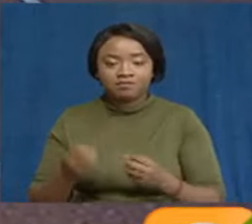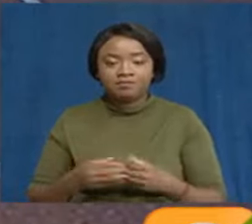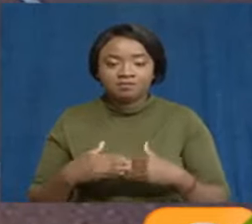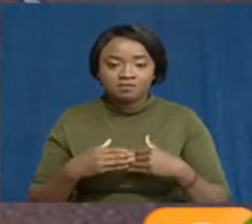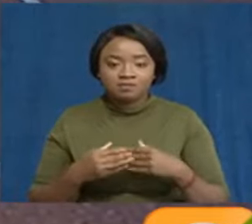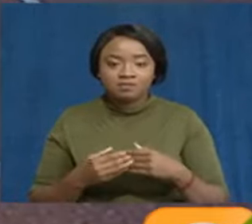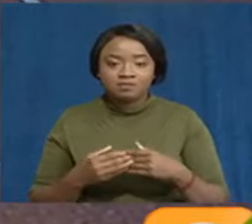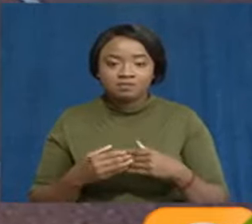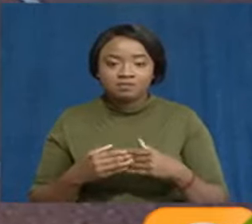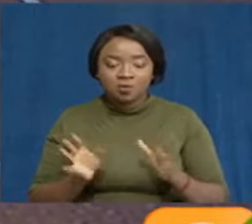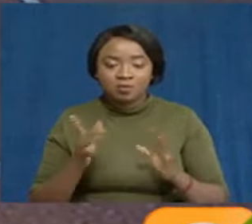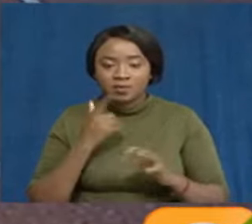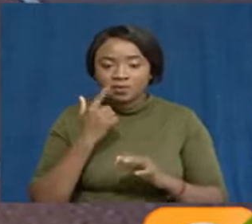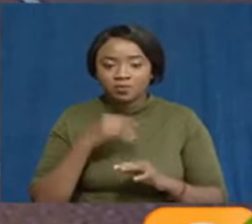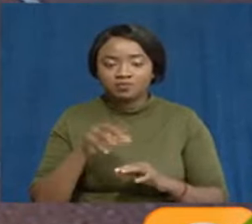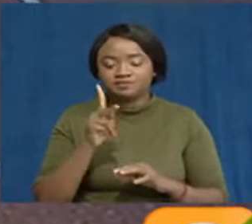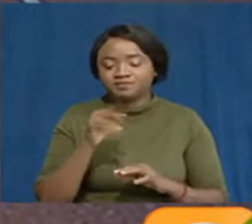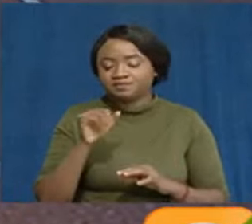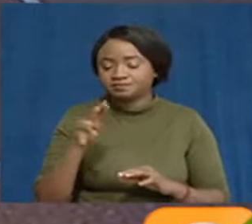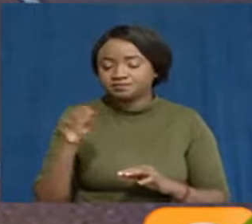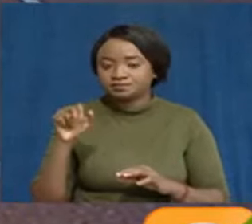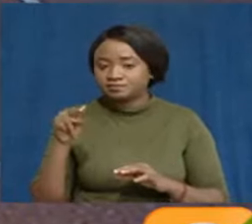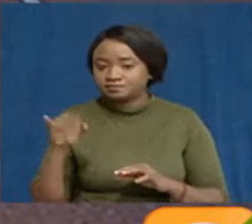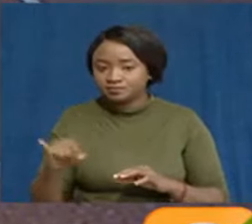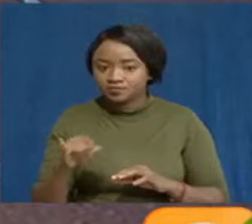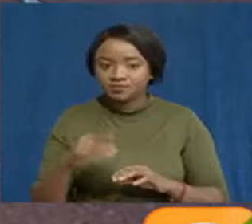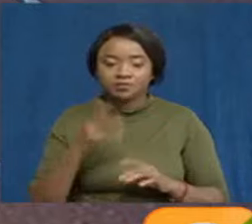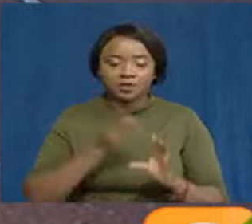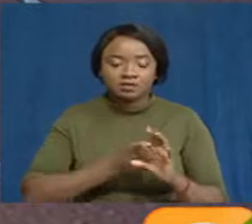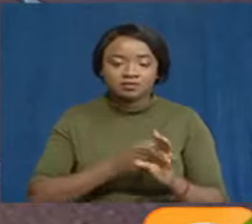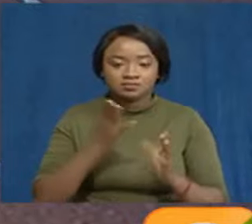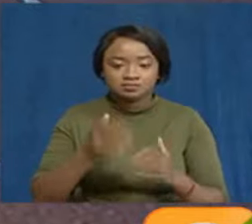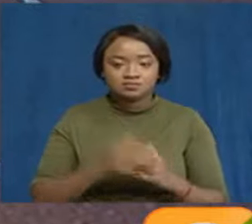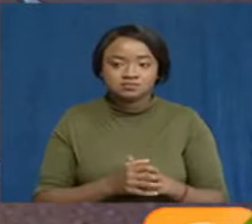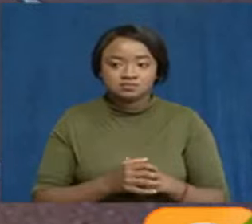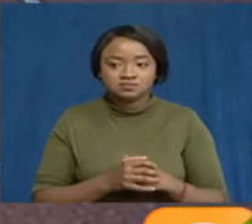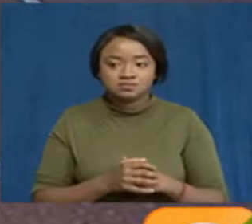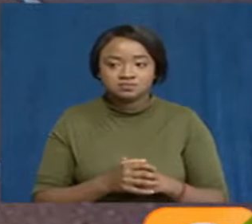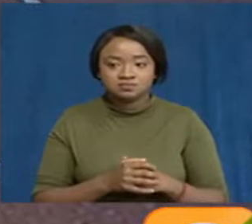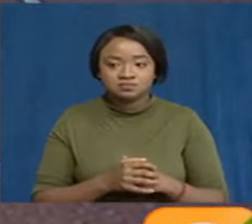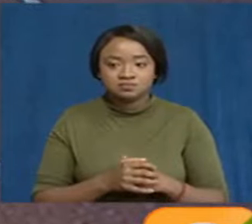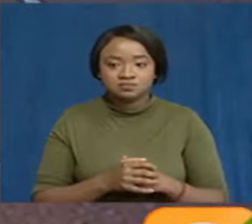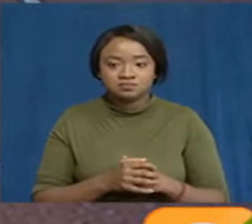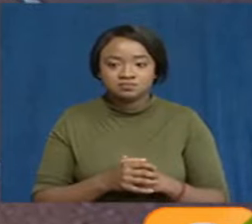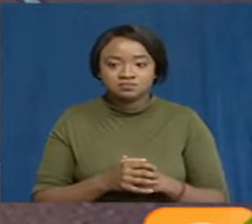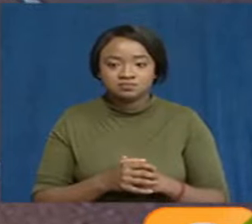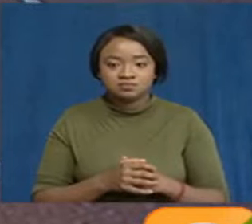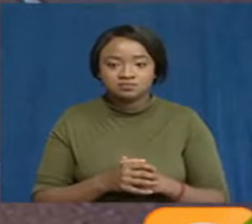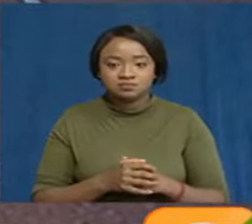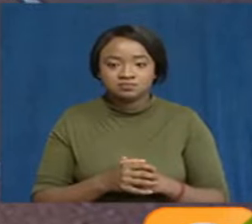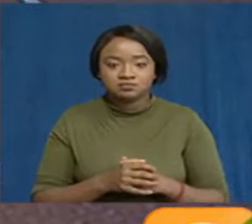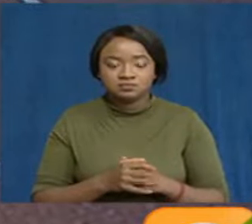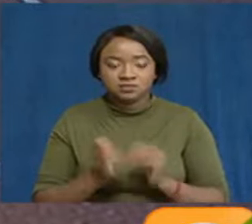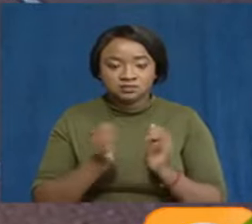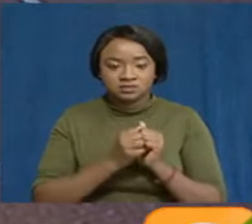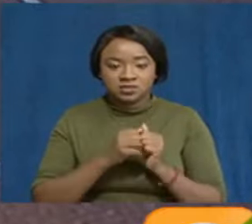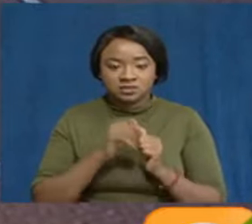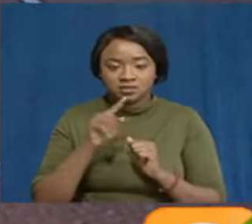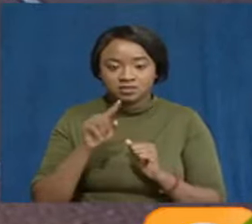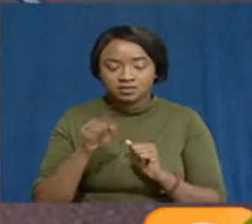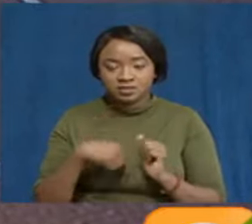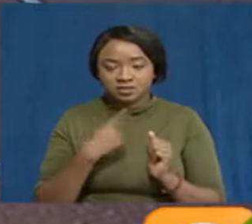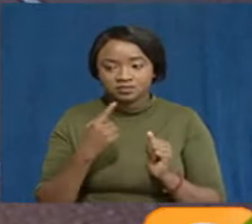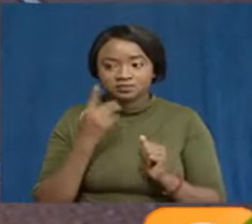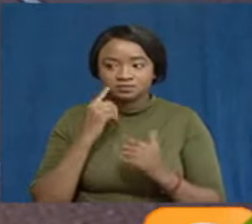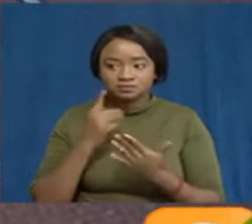wengi bungeni Kimani Ichung'wah. Wanariadha 15,500 wamejisajili tayari kushiriki mbio hizo hii leo. John Wanyama na